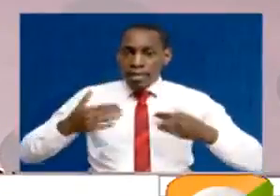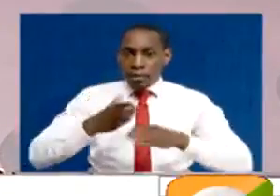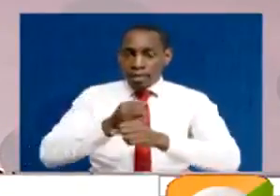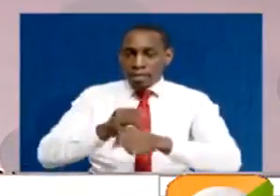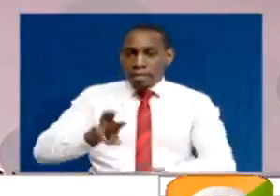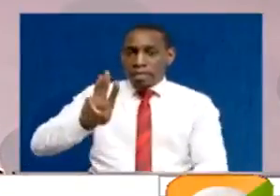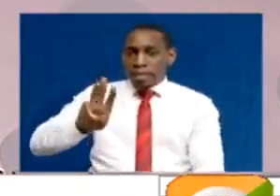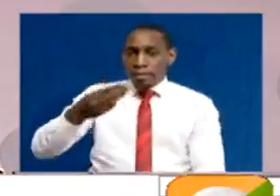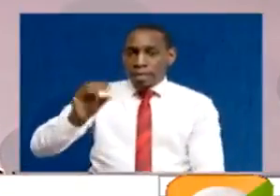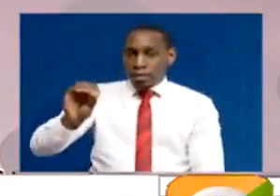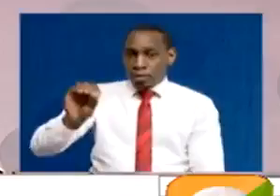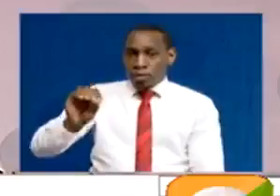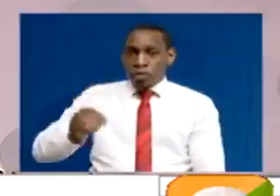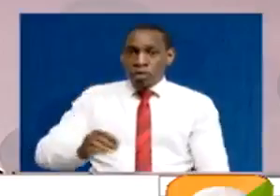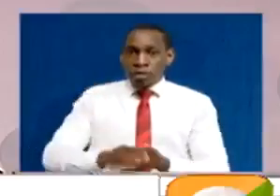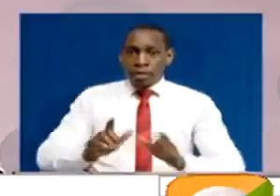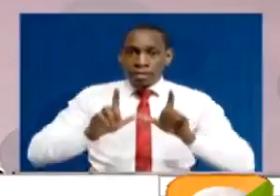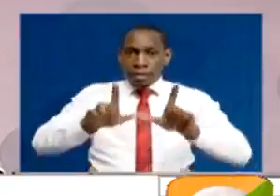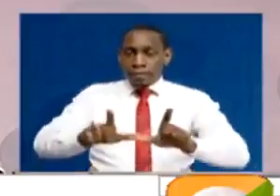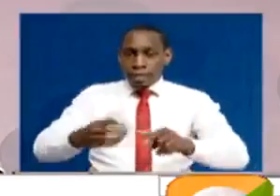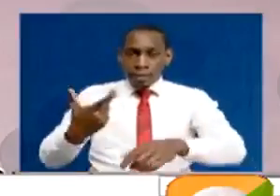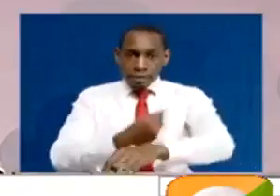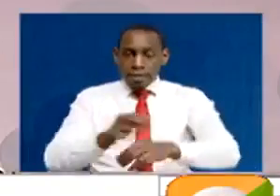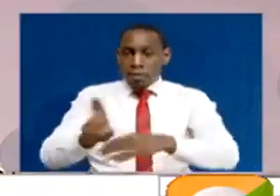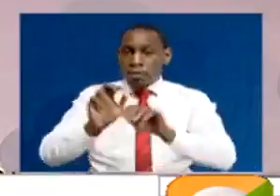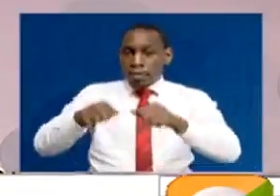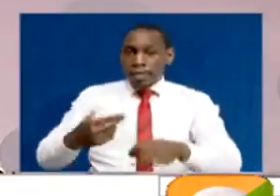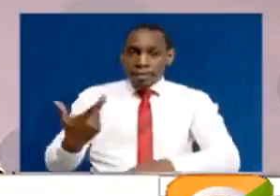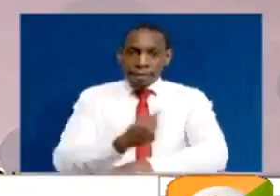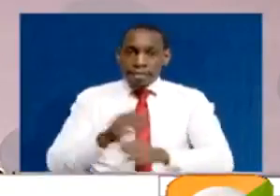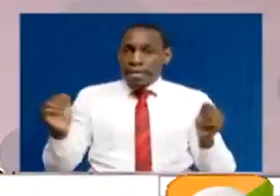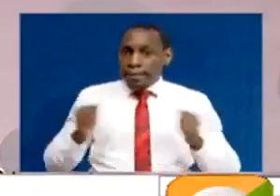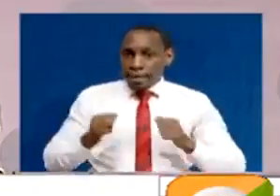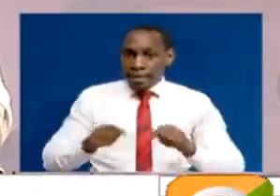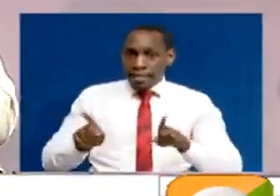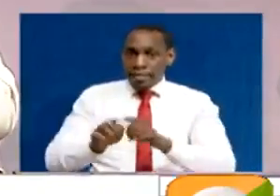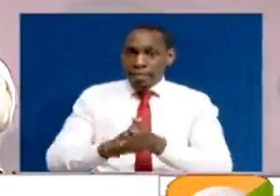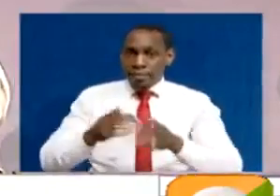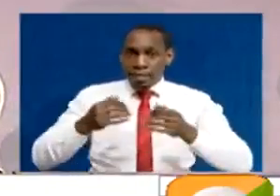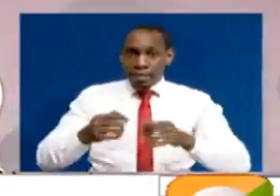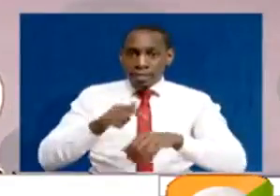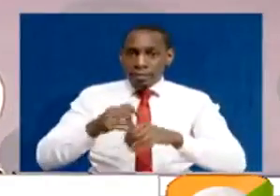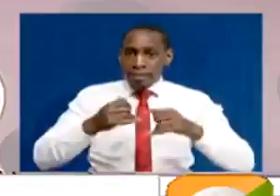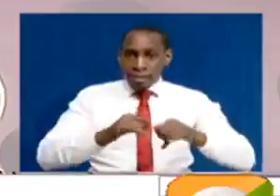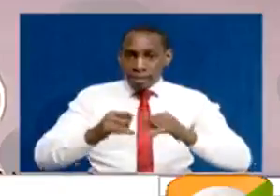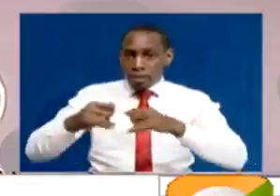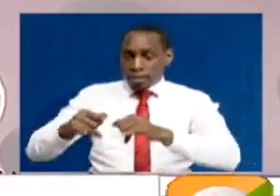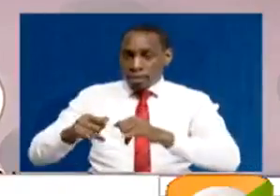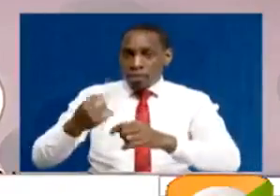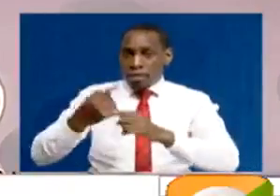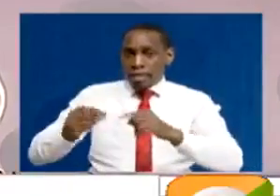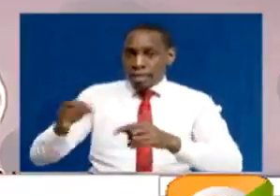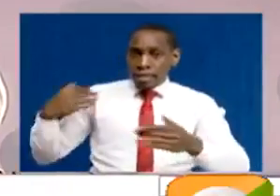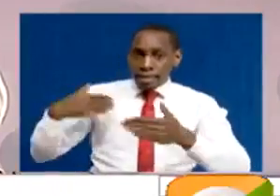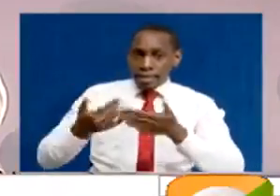afya duniani WHO kutoa kibali chanjo hiyo kutumika. Chanjo hii ya malaria ambayo imekuwa katika kipindi cha majaribio ya